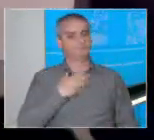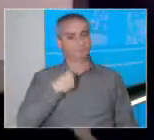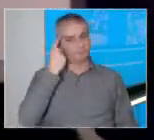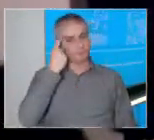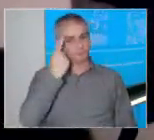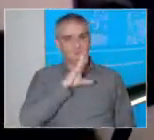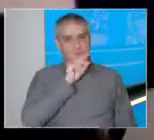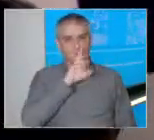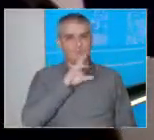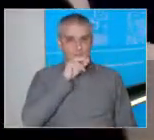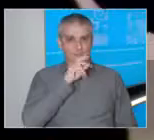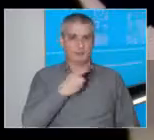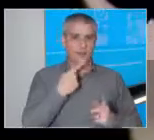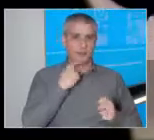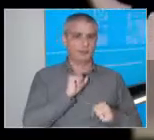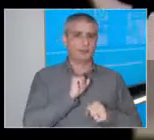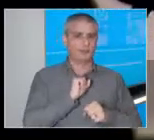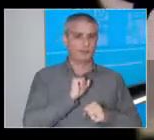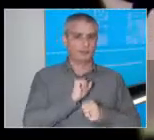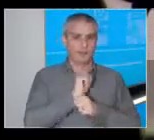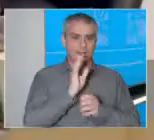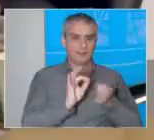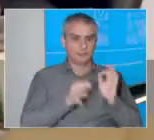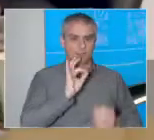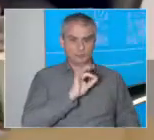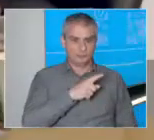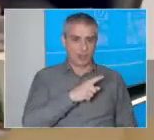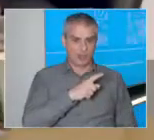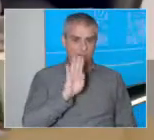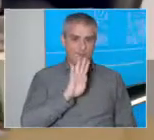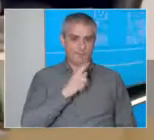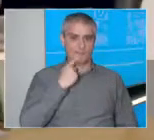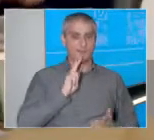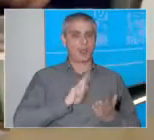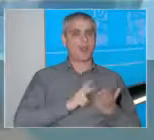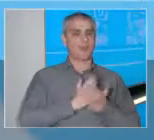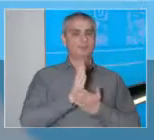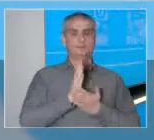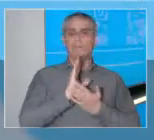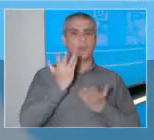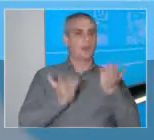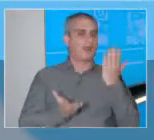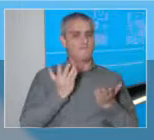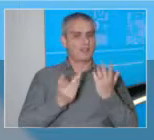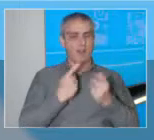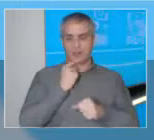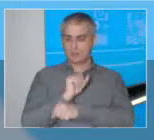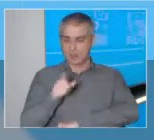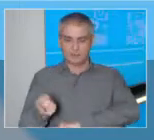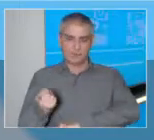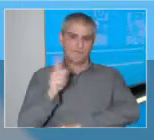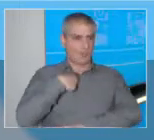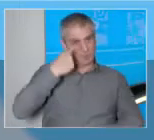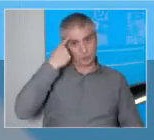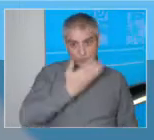רגע במה שדיברת על טענת סנגורי נתניהו בעניין הזה של הגנה מן הצדק. מה בעצם ההבדל בין הטענה הזאת לבין, אנחנו